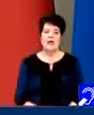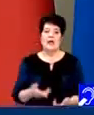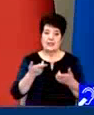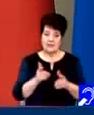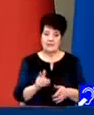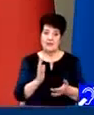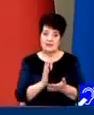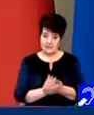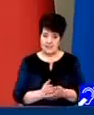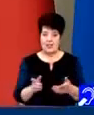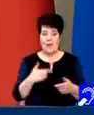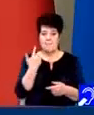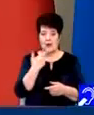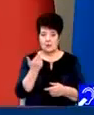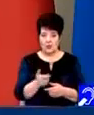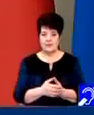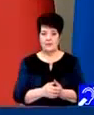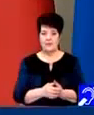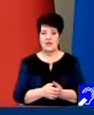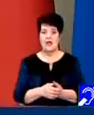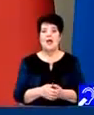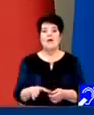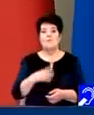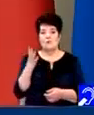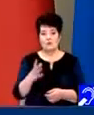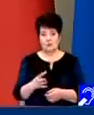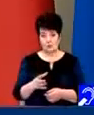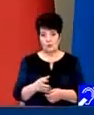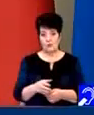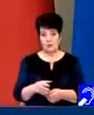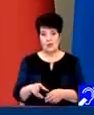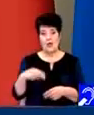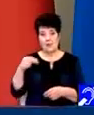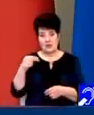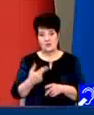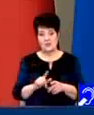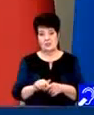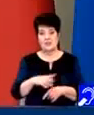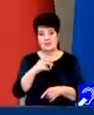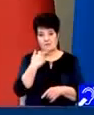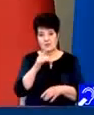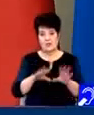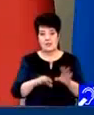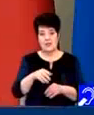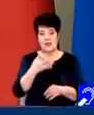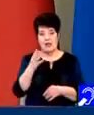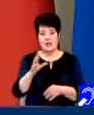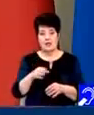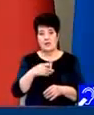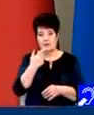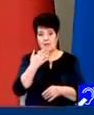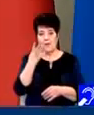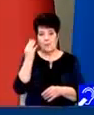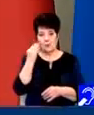Într-adevăr, sunt persoane, precum e și fostul președinte a partidului, domnul Marian Lupu, care consideră că denumirea limbii este limba moldovenească, dar